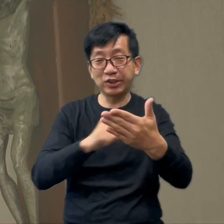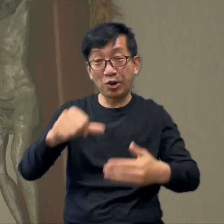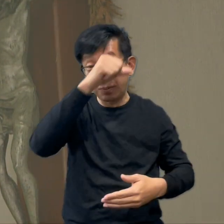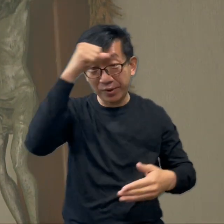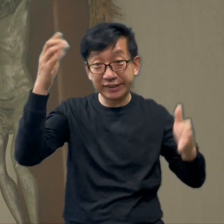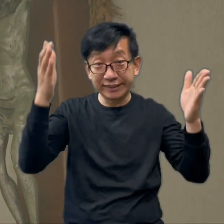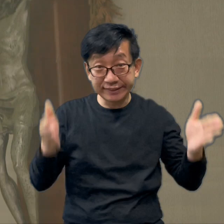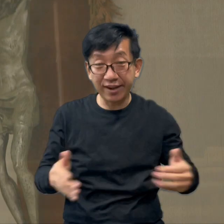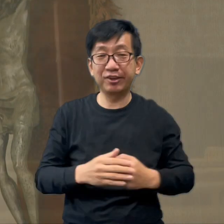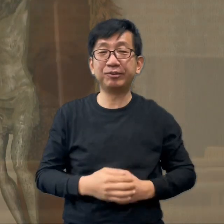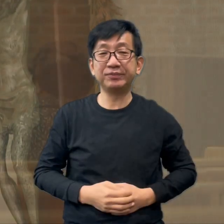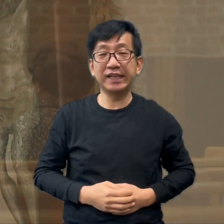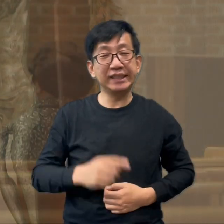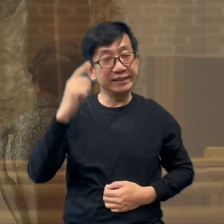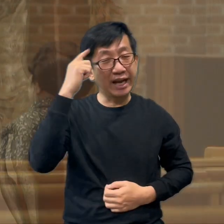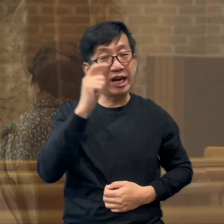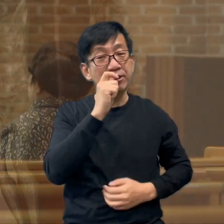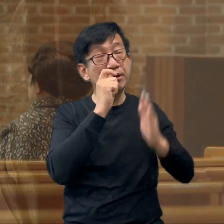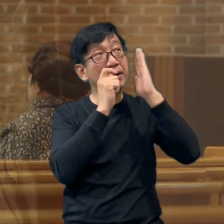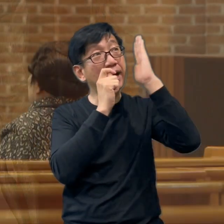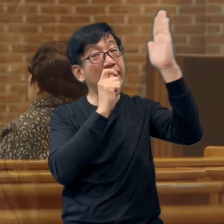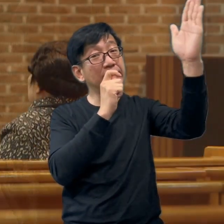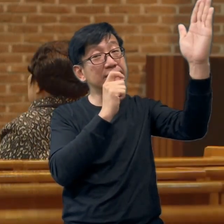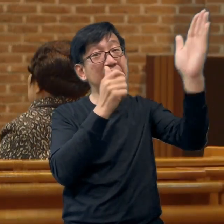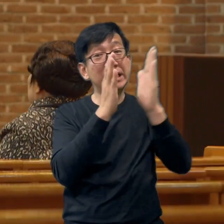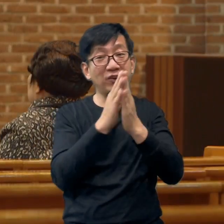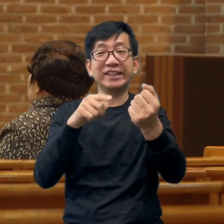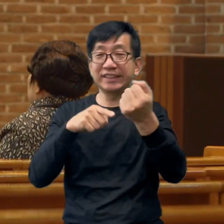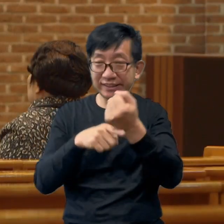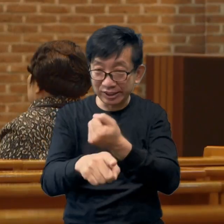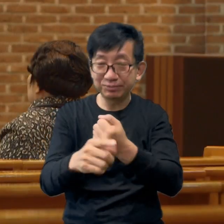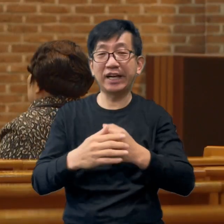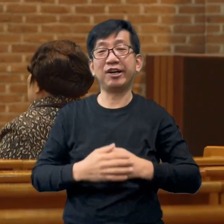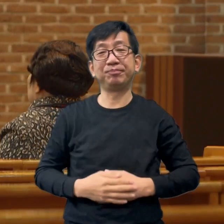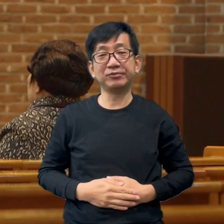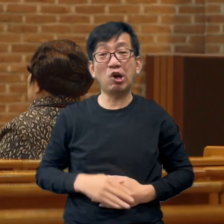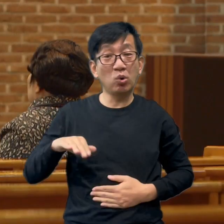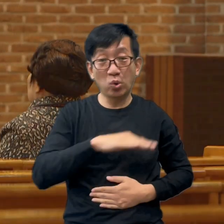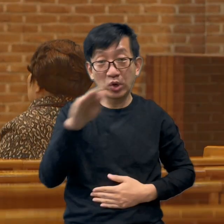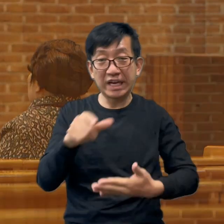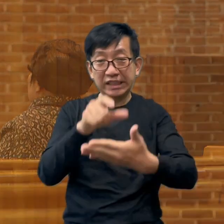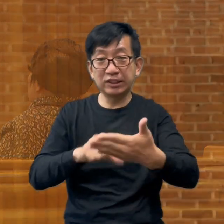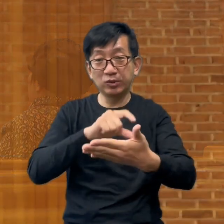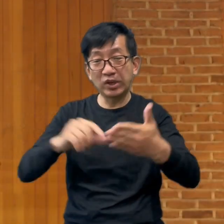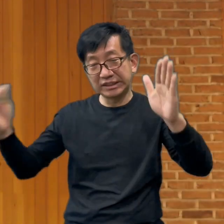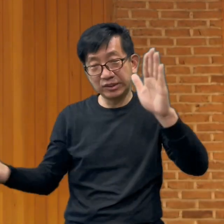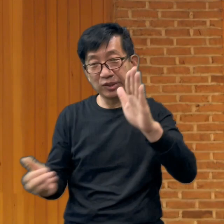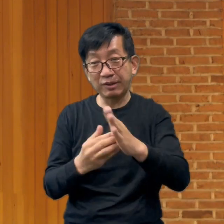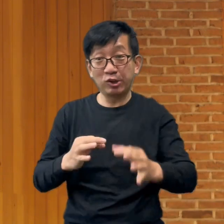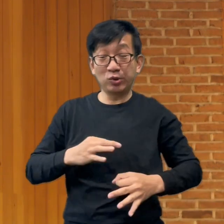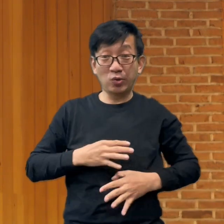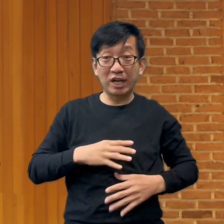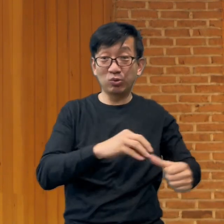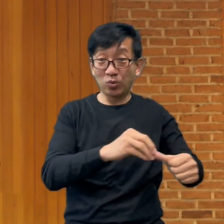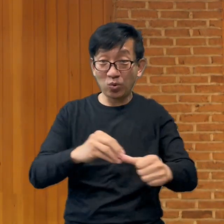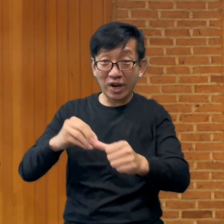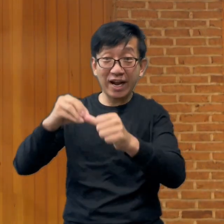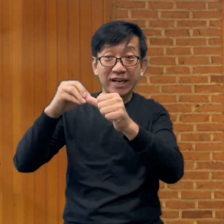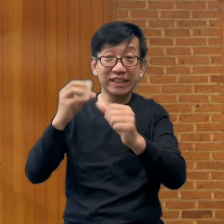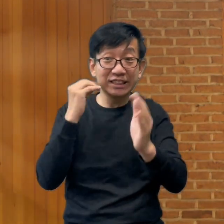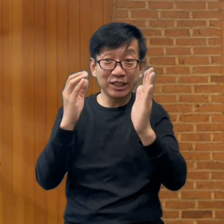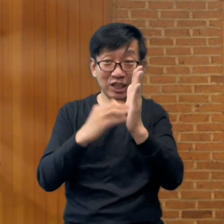예수 그리스도의 생애를 묵상하는 관상기도임을 뜻합니다. 그러면서 우리는 그리스도께서